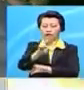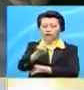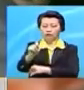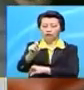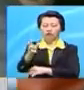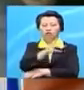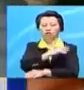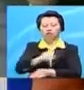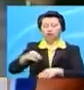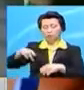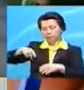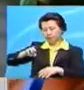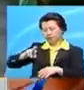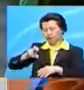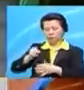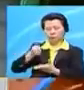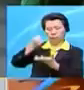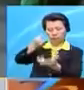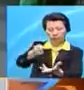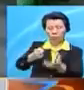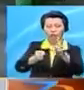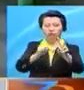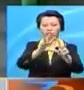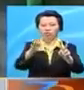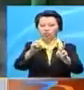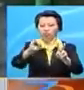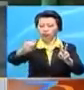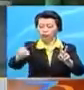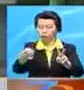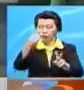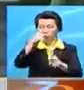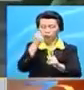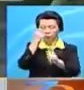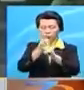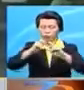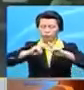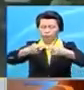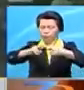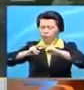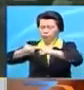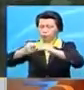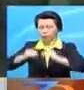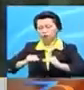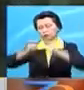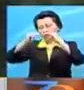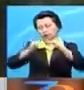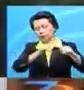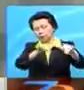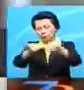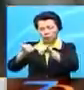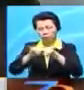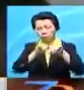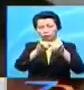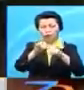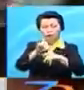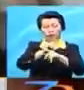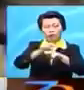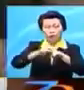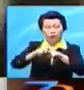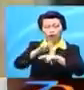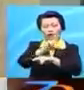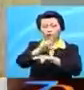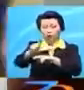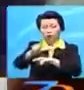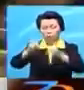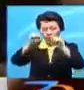itu, prasarana turut memperuntukkan RM250 juta ringgit bagi tujuan baik pulih dan naik taraf perkhidmatan tren LRT, termasuk